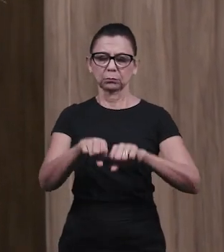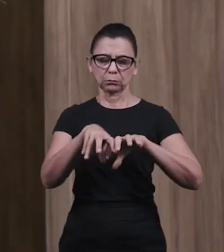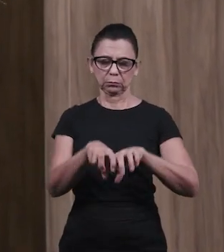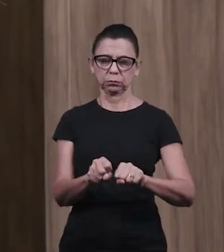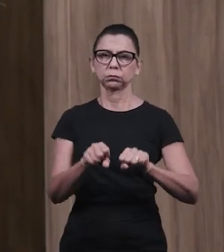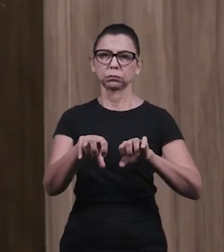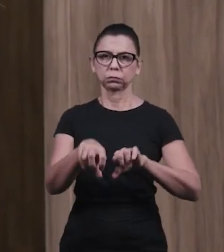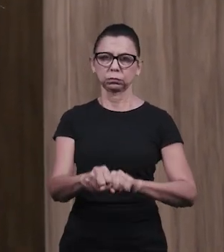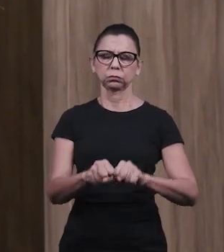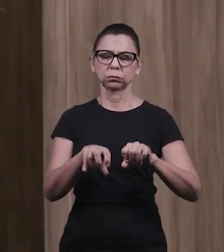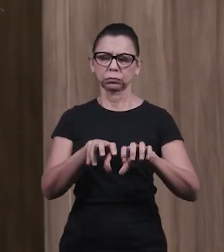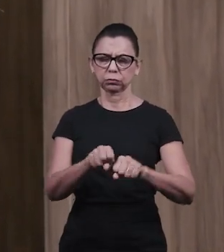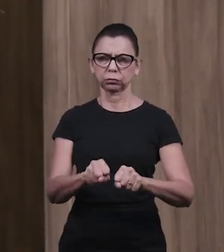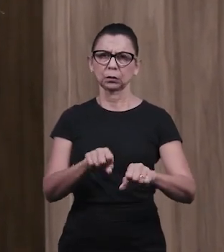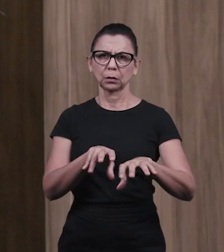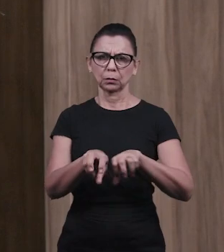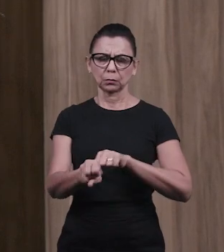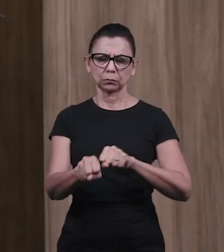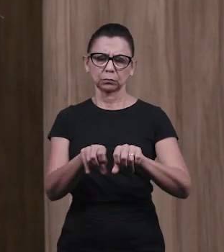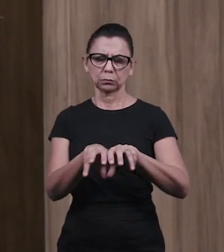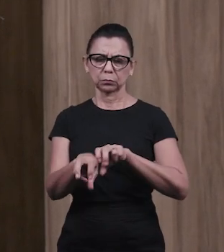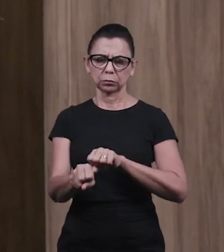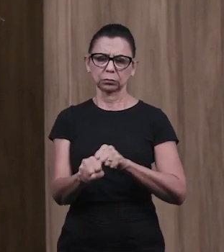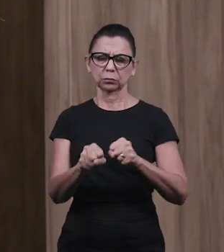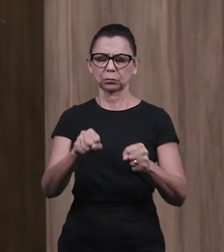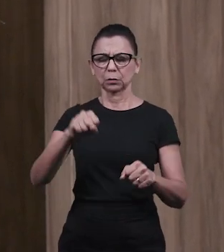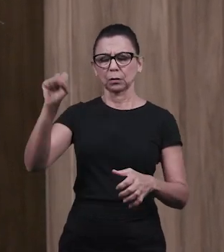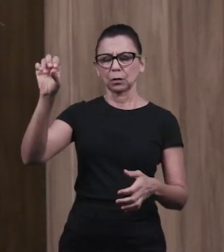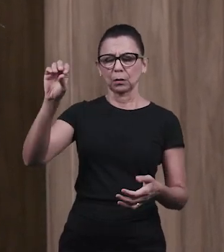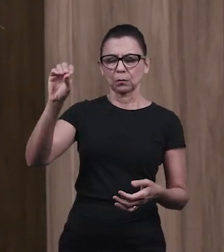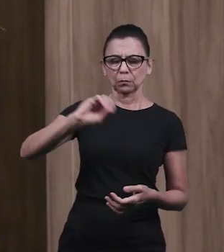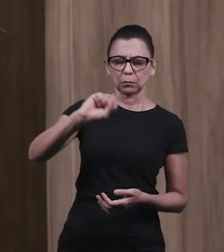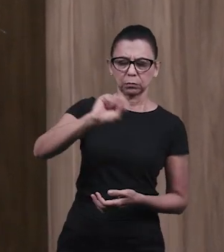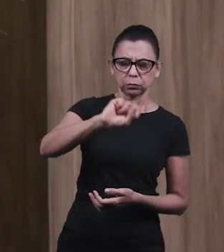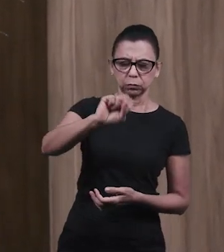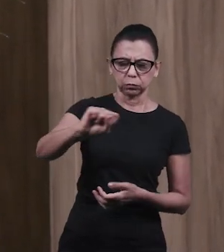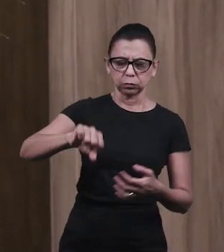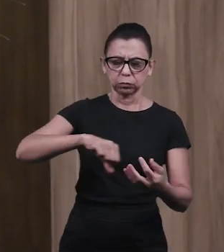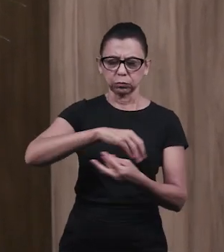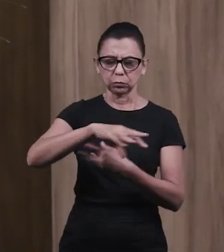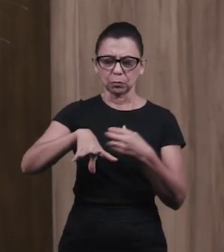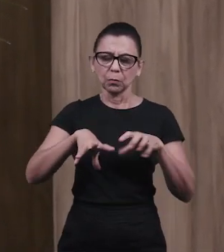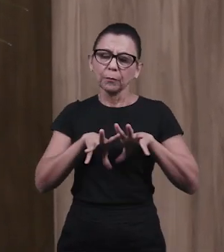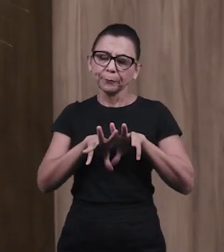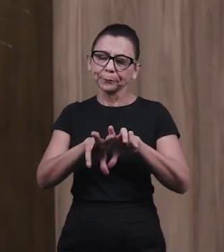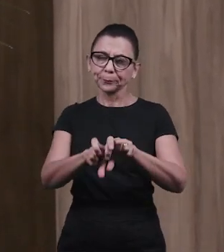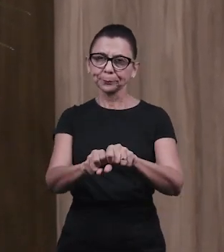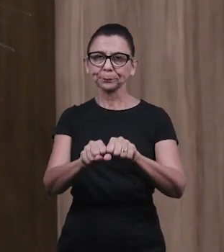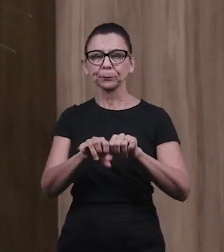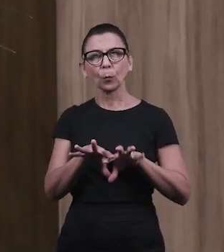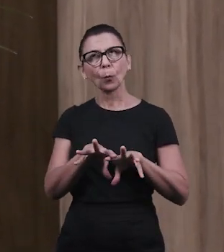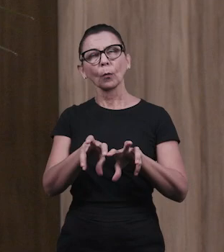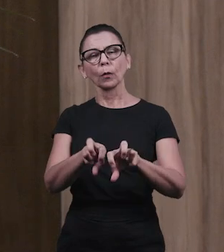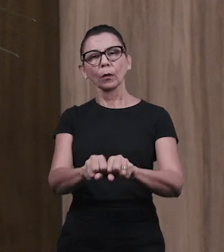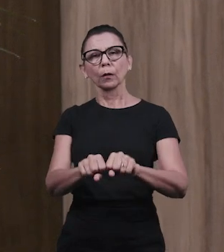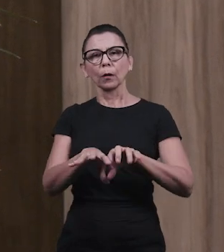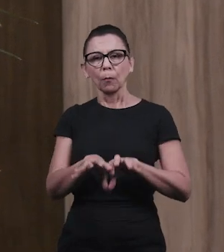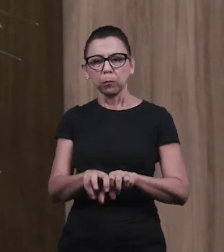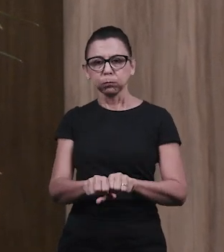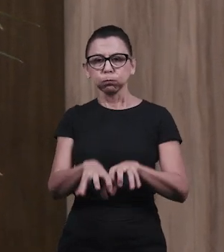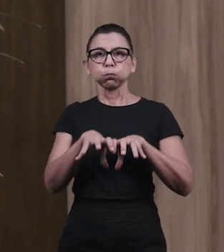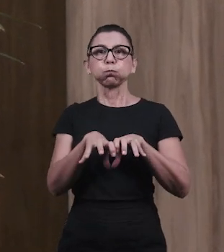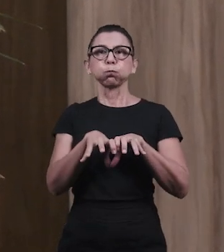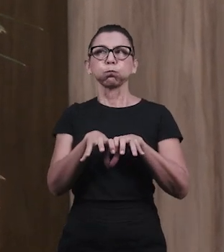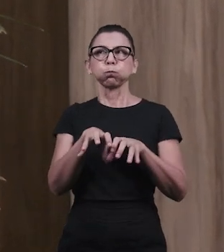есть закваска была положена не Богом, а человеческой рукой. И заквашенное тесто –